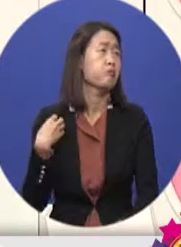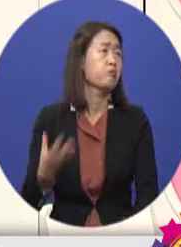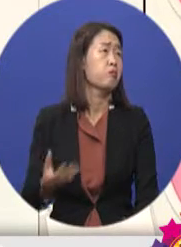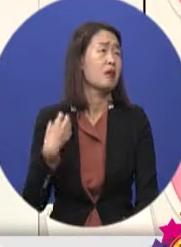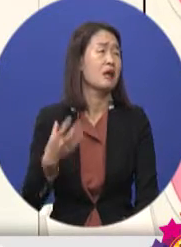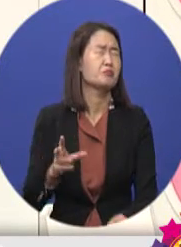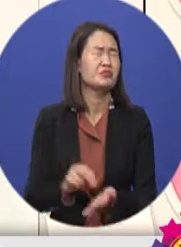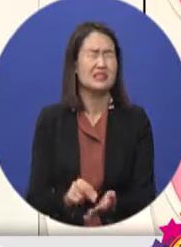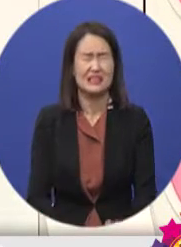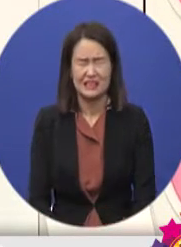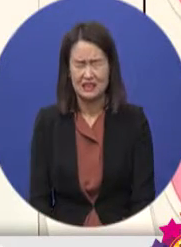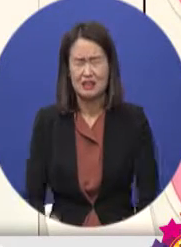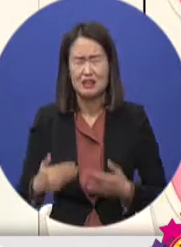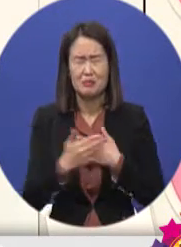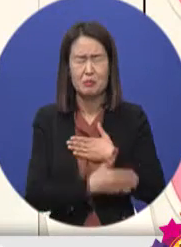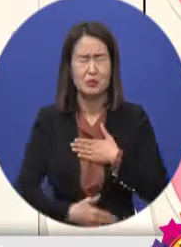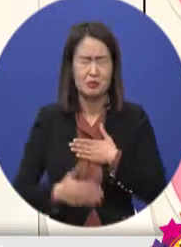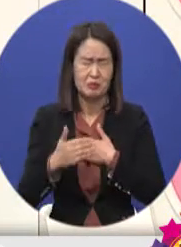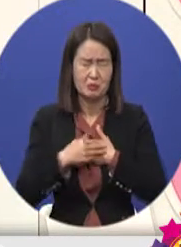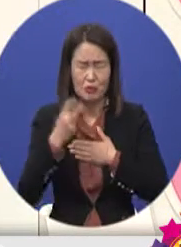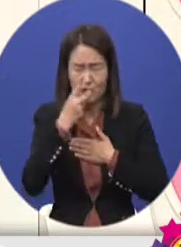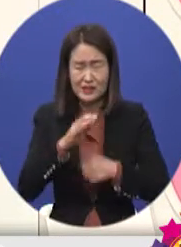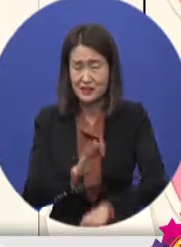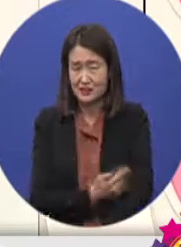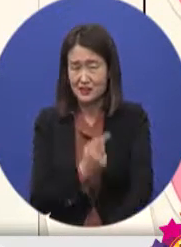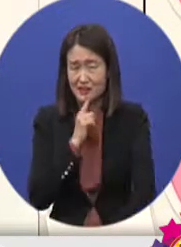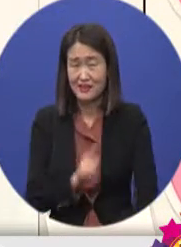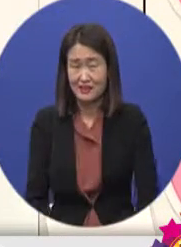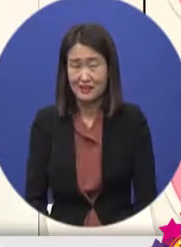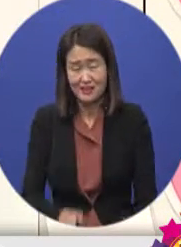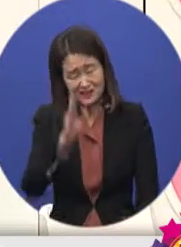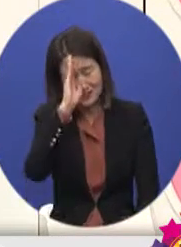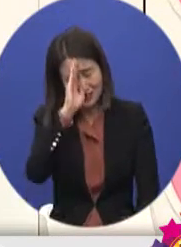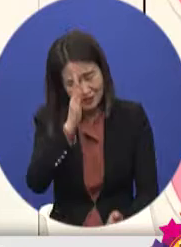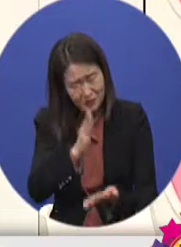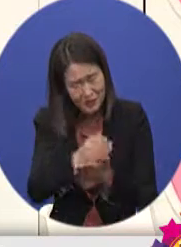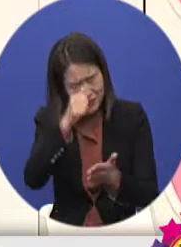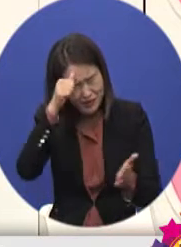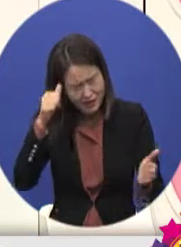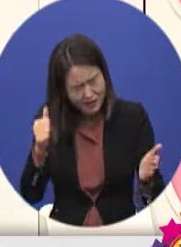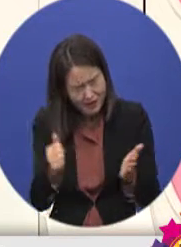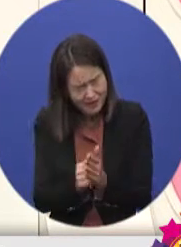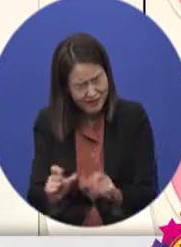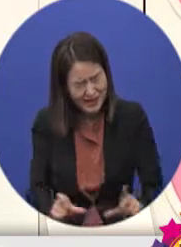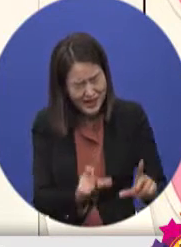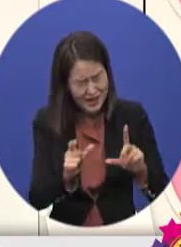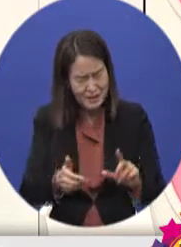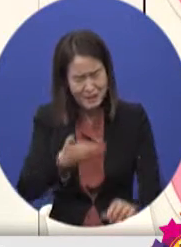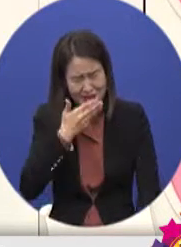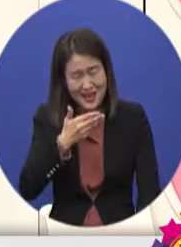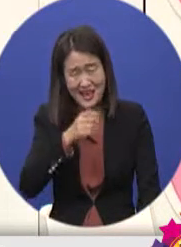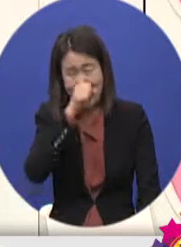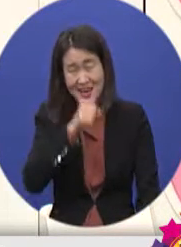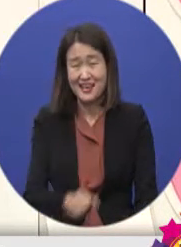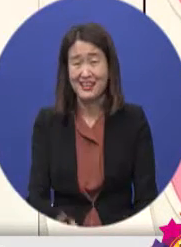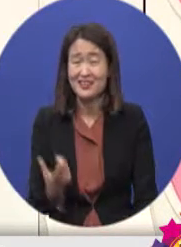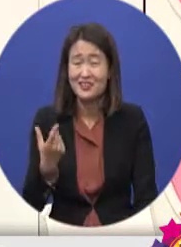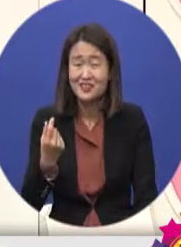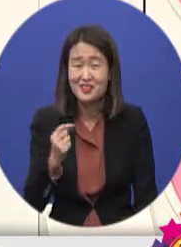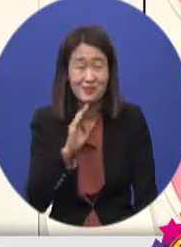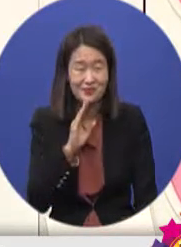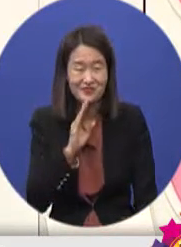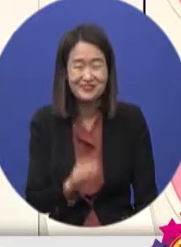나 또 또 막을 때. 예, 그래요. 예. 아프지 않고 한 평생을 살 수 있다면. 예, 얼마나